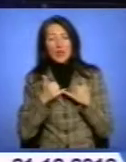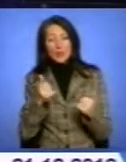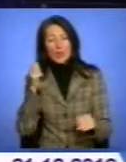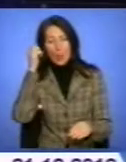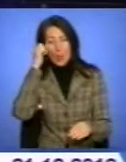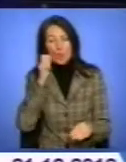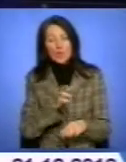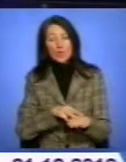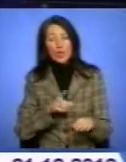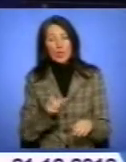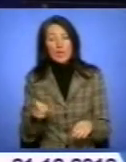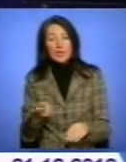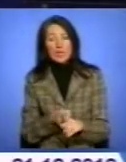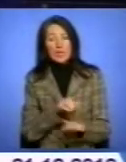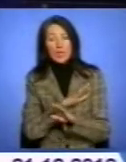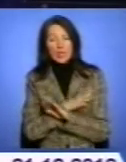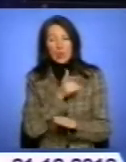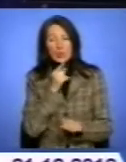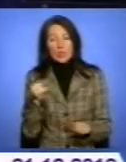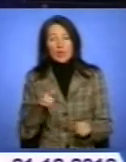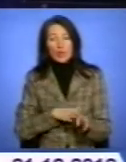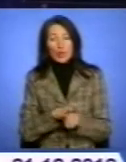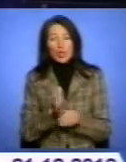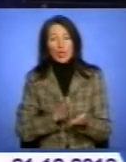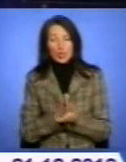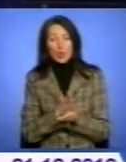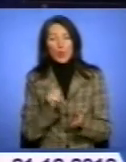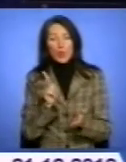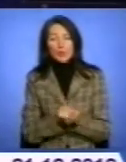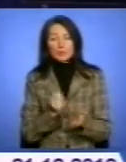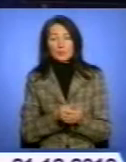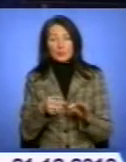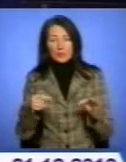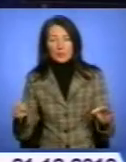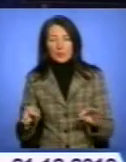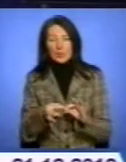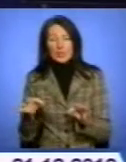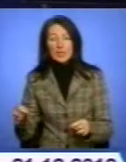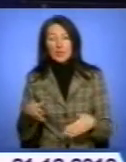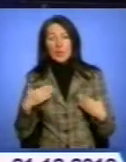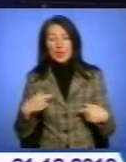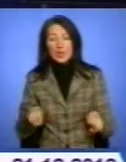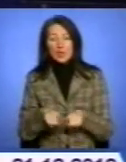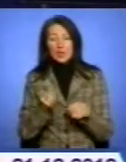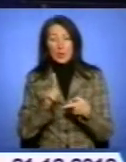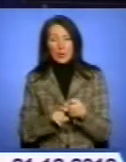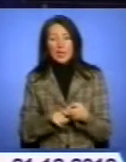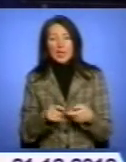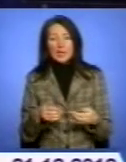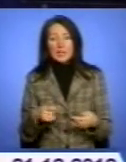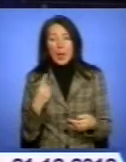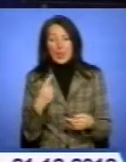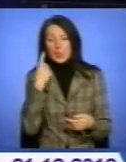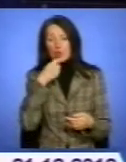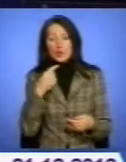загинули під час виконання службових обов'язків. До низки привітань також приєдналися перші особи держави – прем'єр Микола Азаров та президент